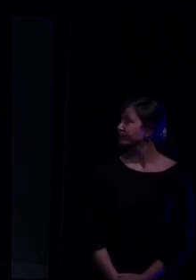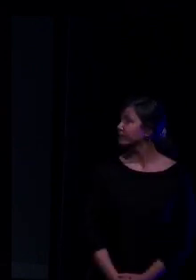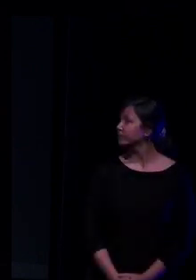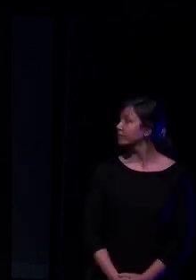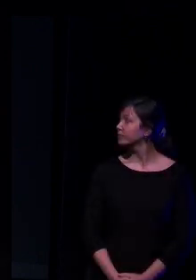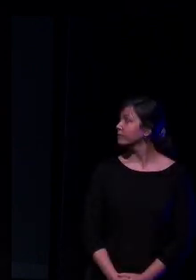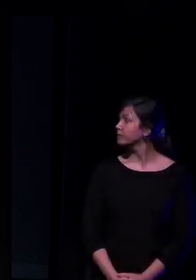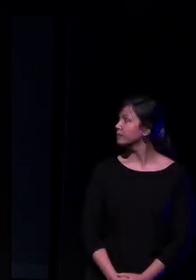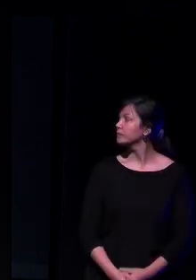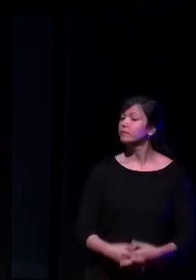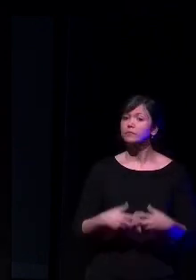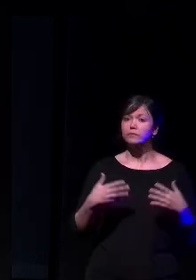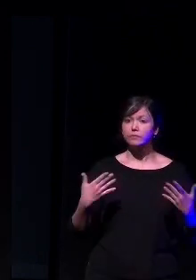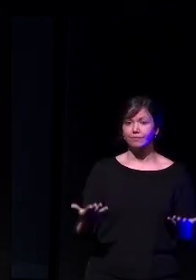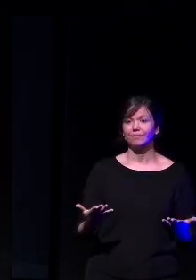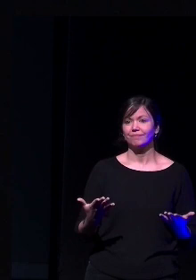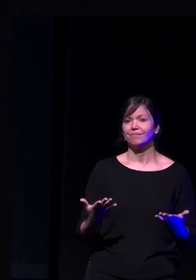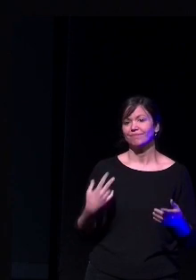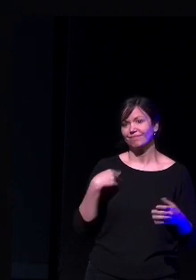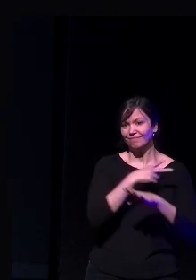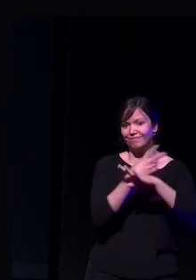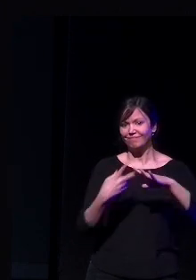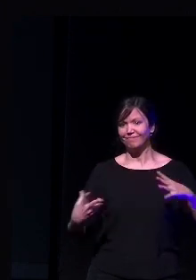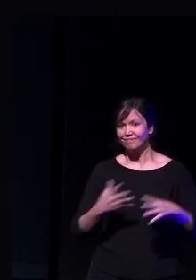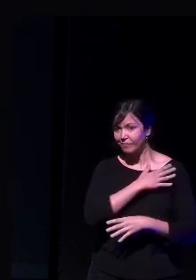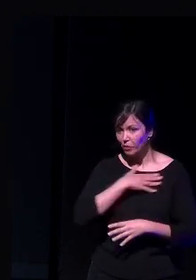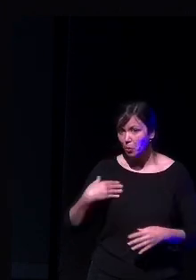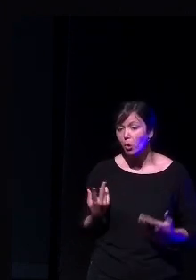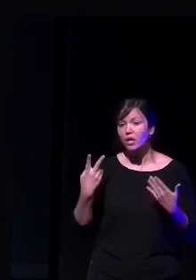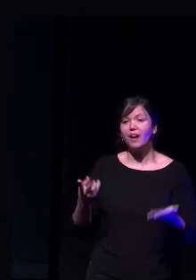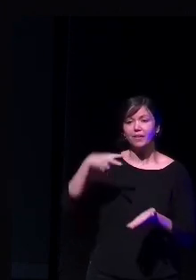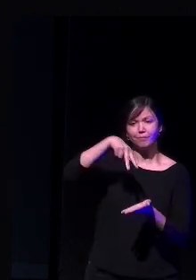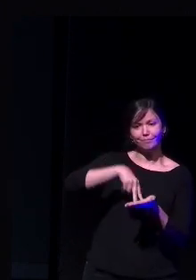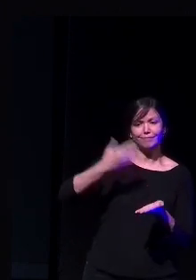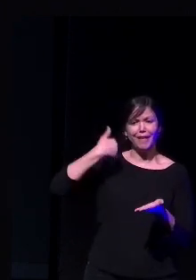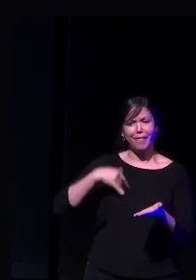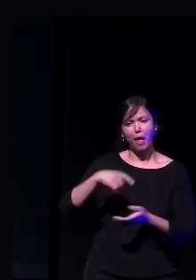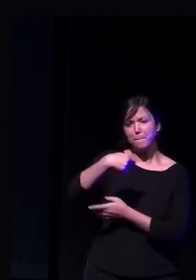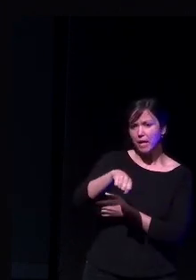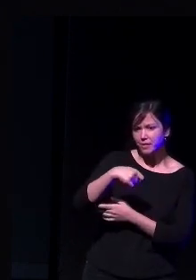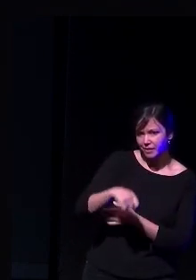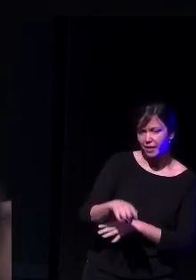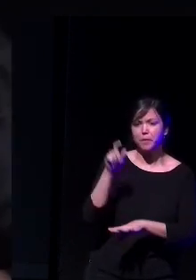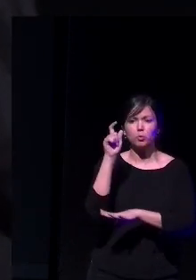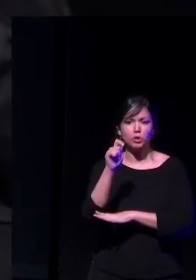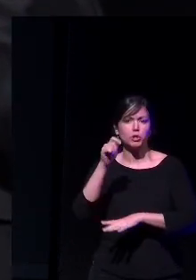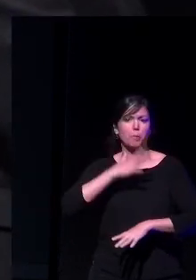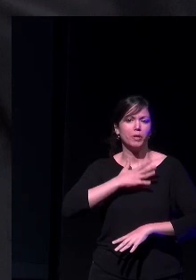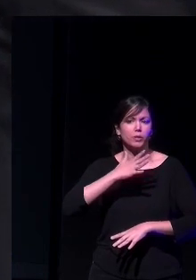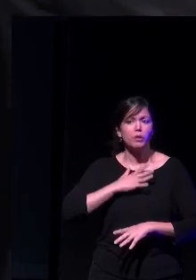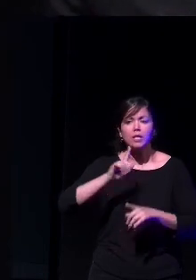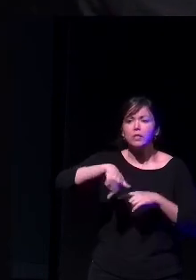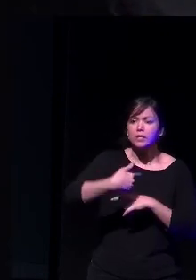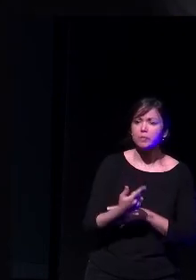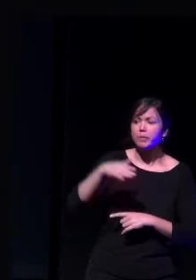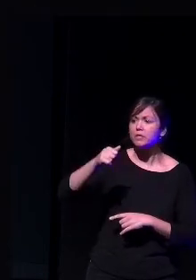Venen moltes ganes de capbussar-se amb elles, eh? Lliuren el diploma al senyor Miquel Noguer, que ens acompanya ja, president de la Diputació i del Patronat, i la senyora Marta